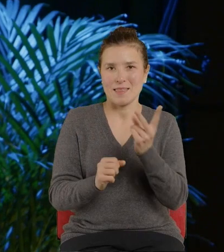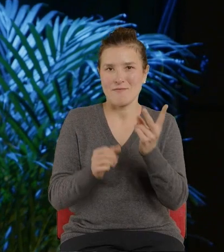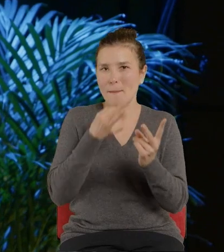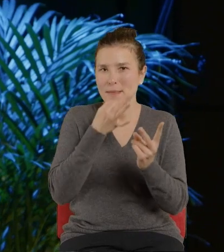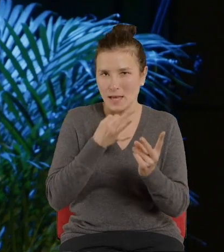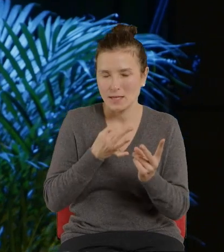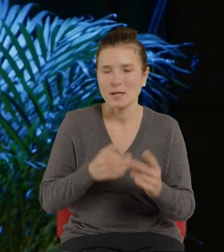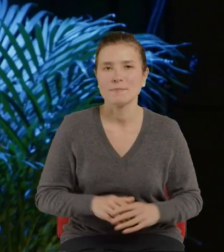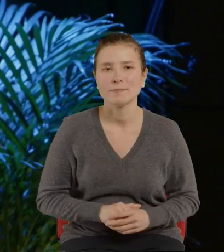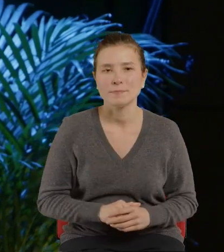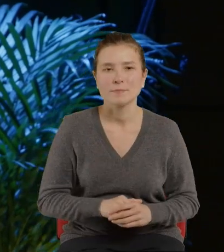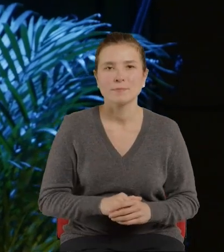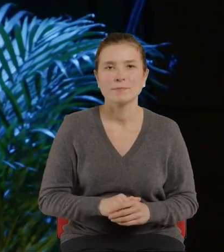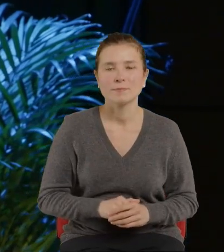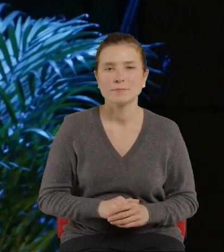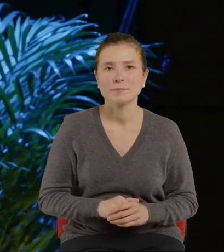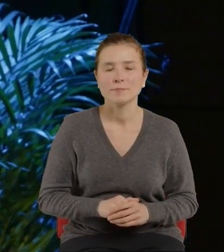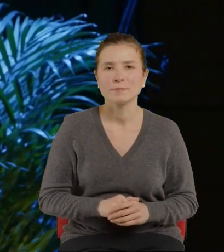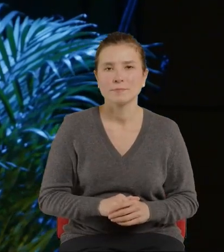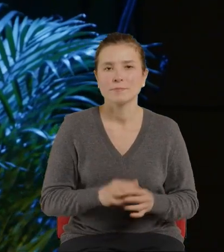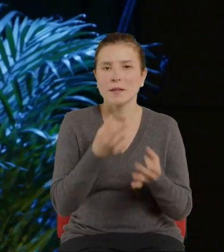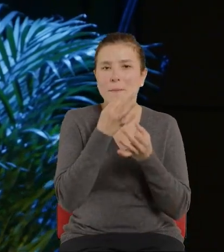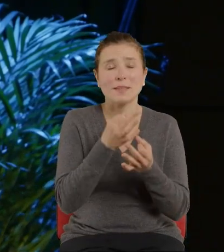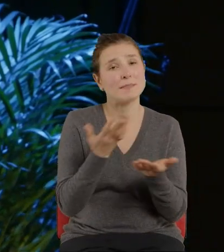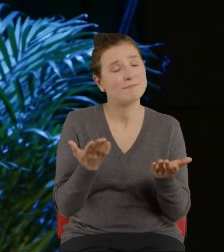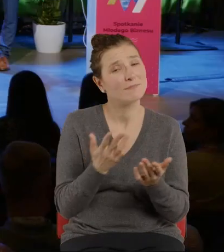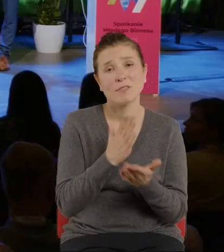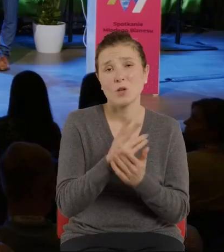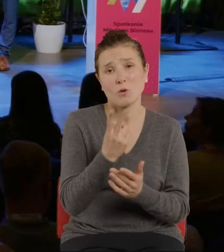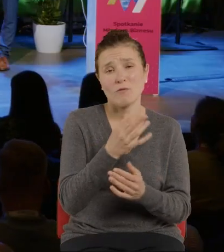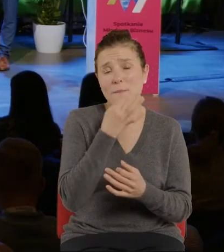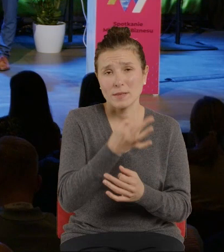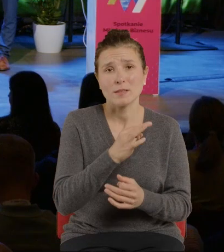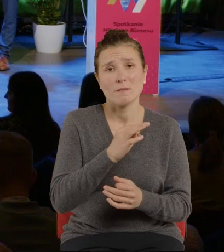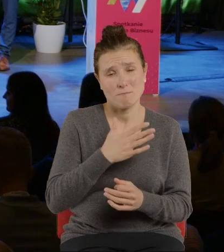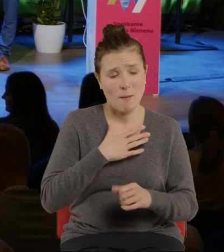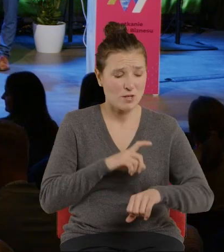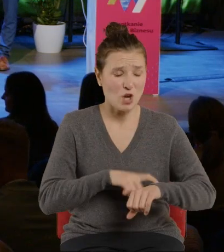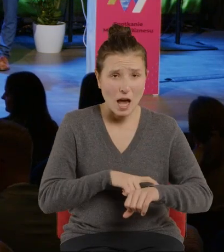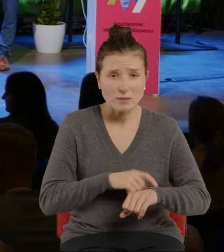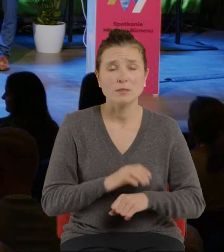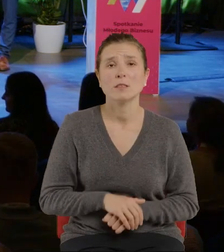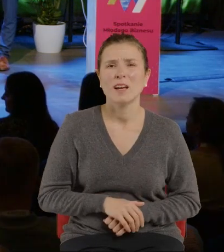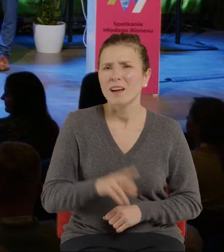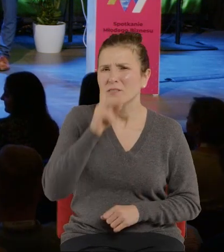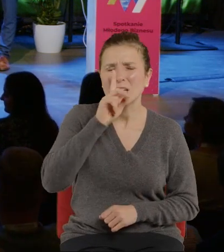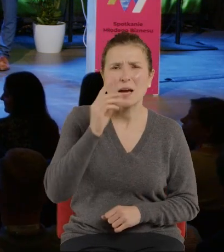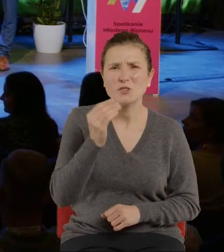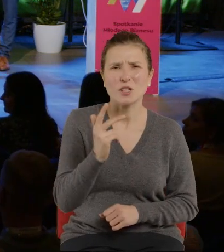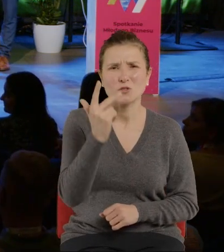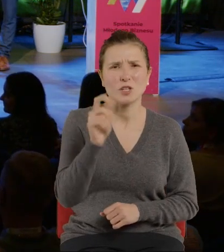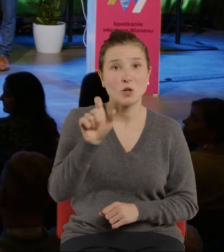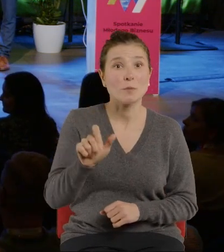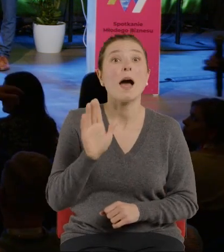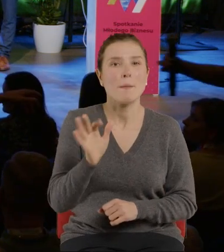pytania, to może zacznijmy tutaj. I to będą niestety tylko dwa, na które możemy sobie pozwolić. Jeśli tam widziałem jeszcze jedną rękę, ale będzie okazja